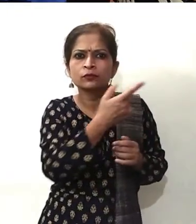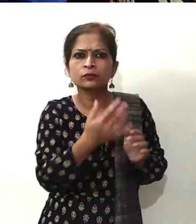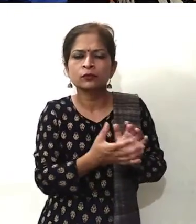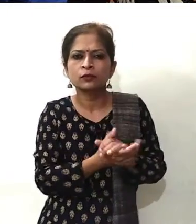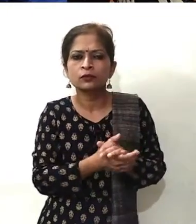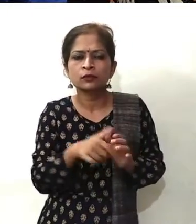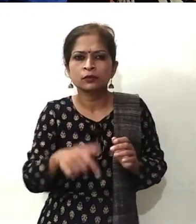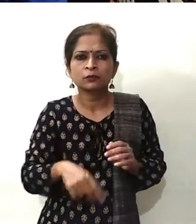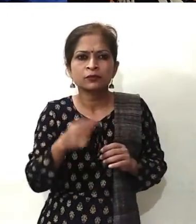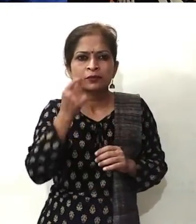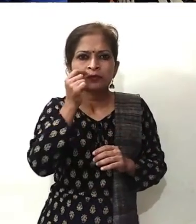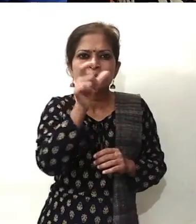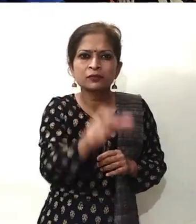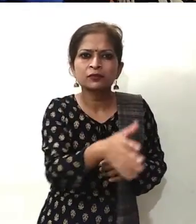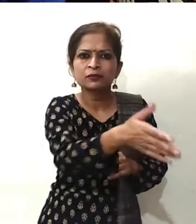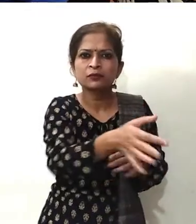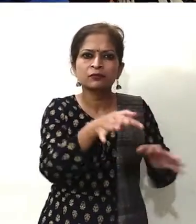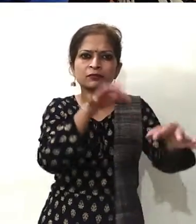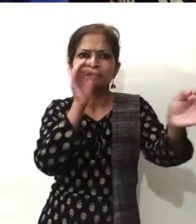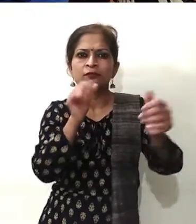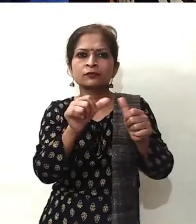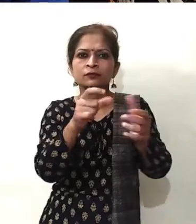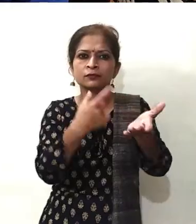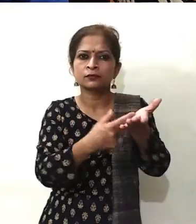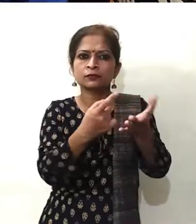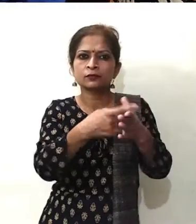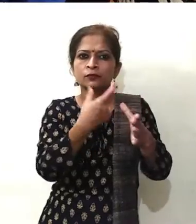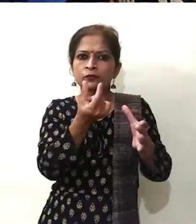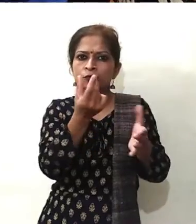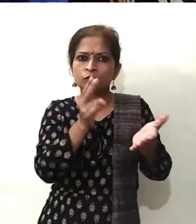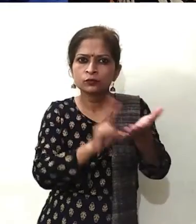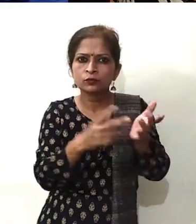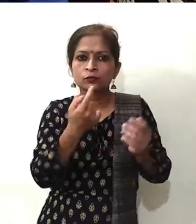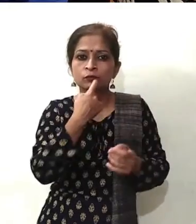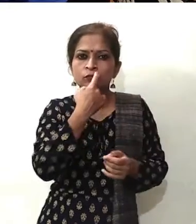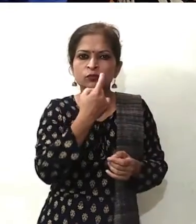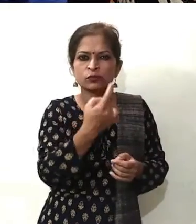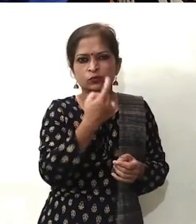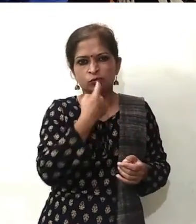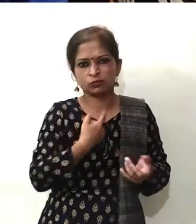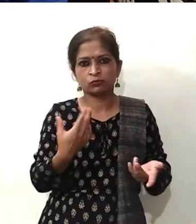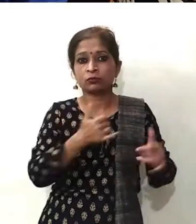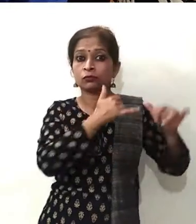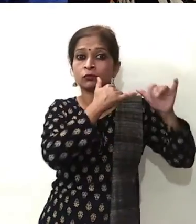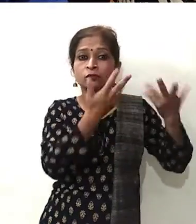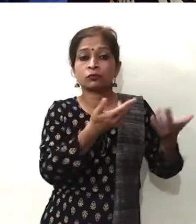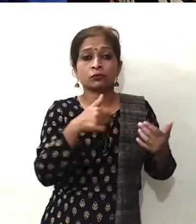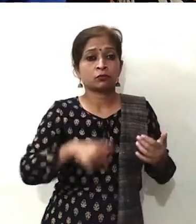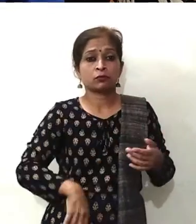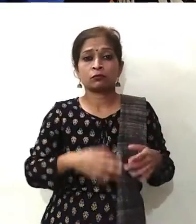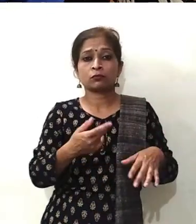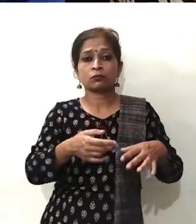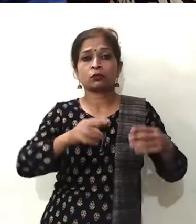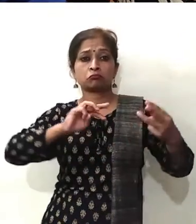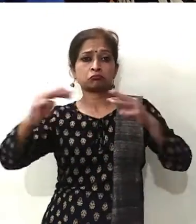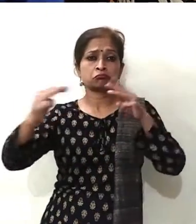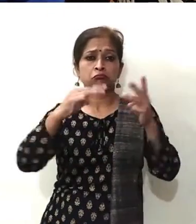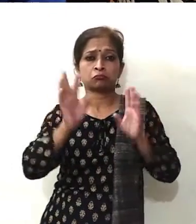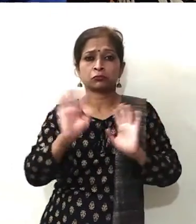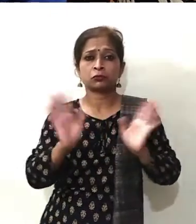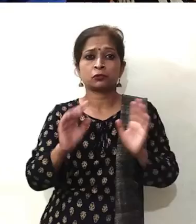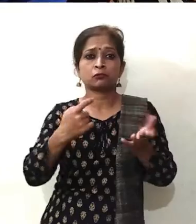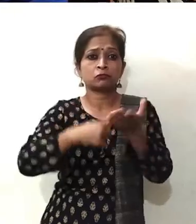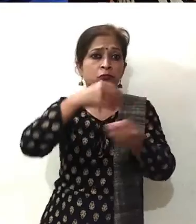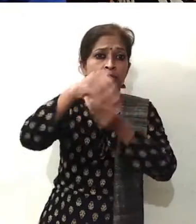जाऊंगा, तो कृष्ण उसको क्या क्या नहीं बोल जाते ना, पुंसक बोल देते हैं, मूर्ख बोल देते हैं, सब बोल देते हैं। क्यों बोलते?